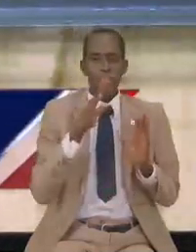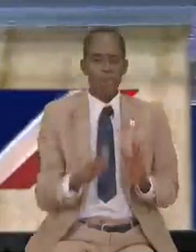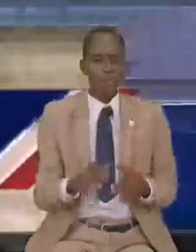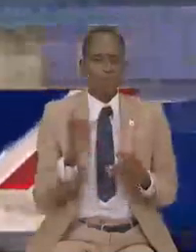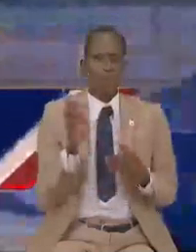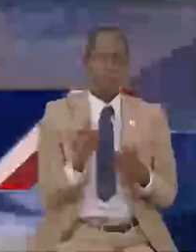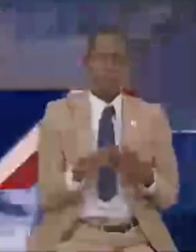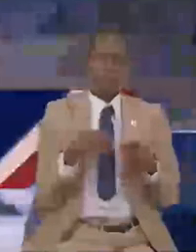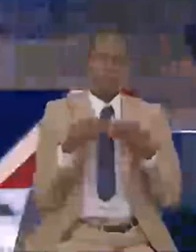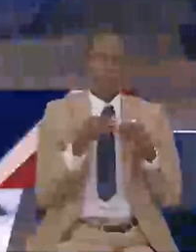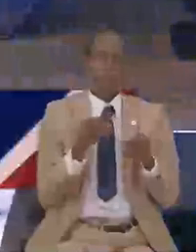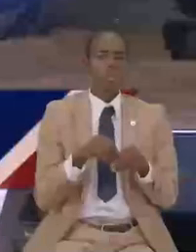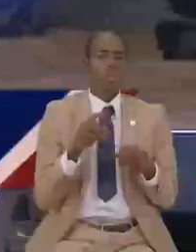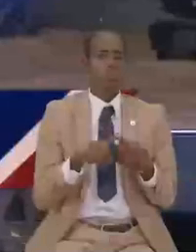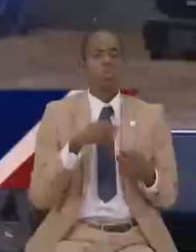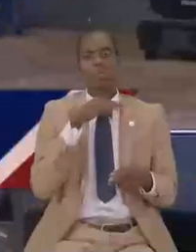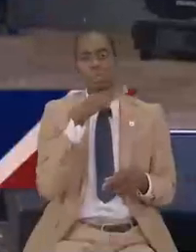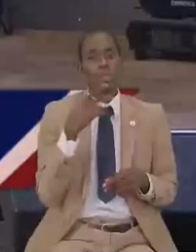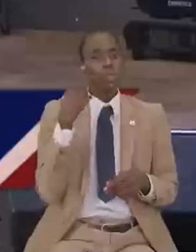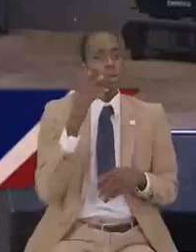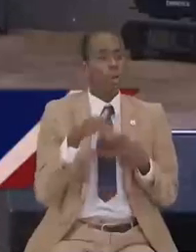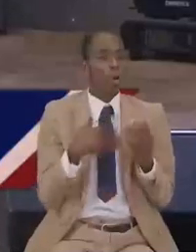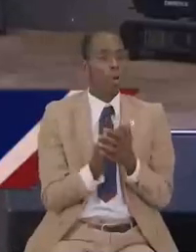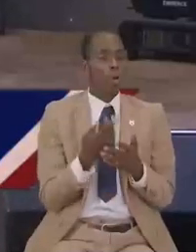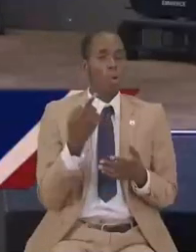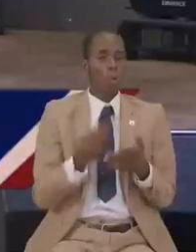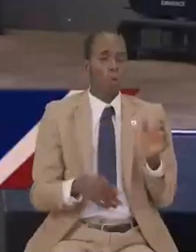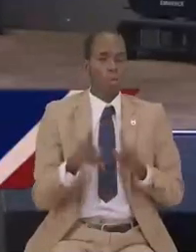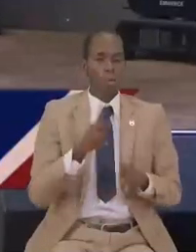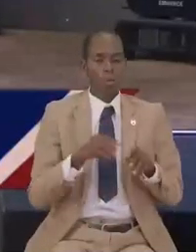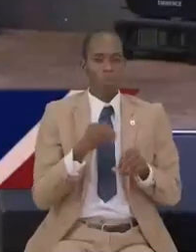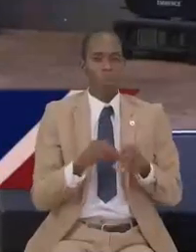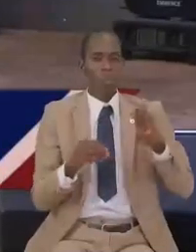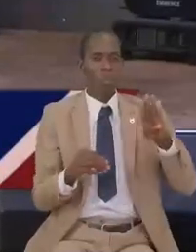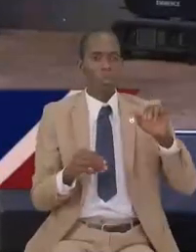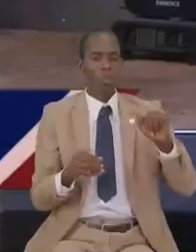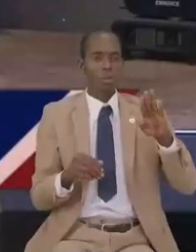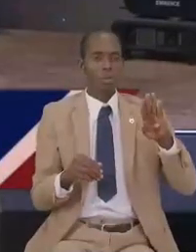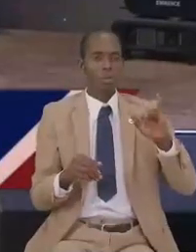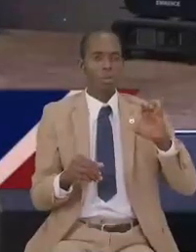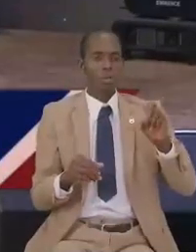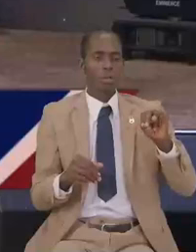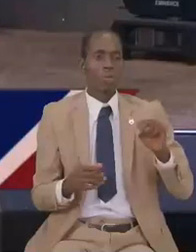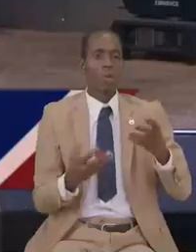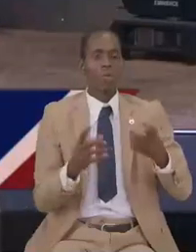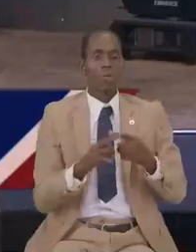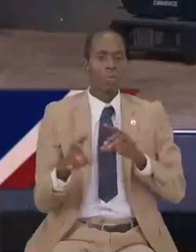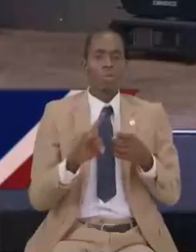des gens très désespérés. Tout ce qu'ils voudraient faire, c'est de corrompre tous ces gens de